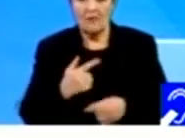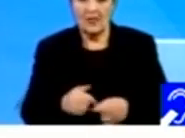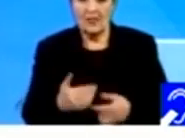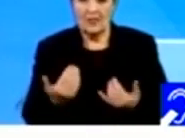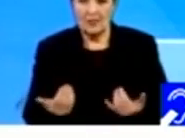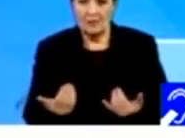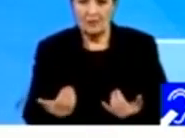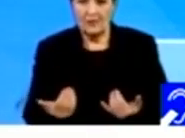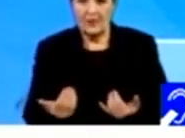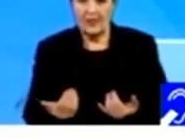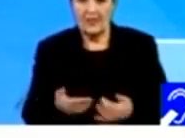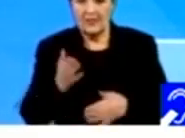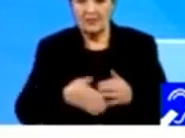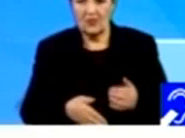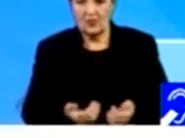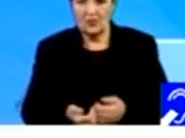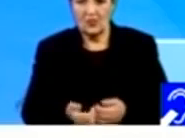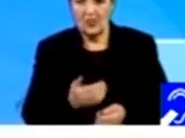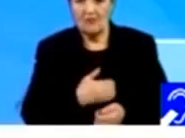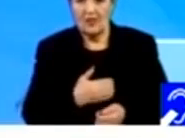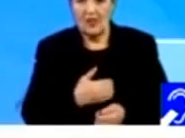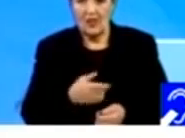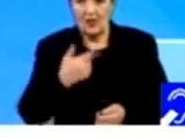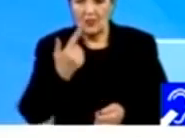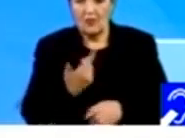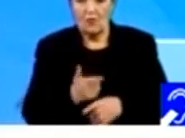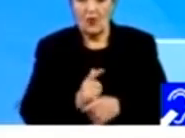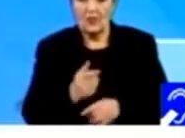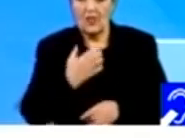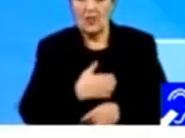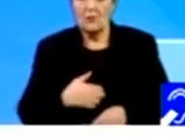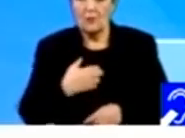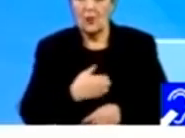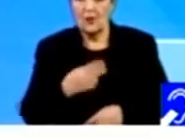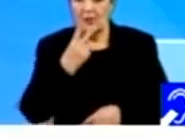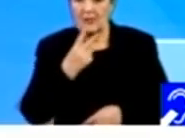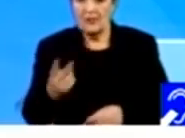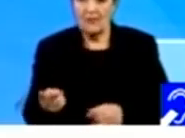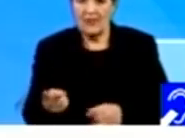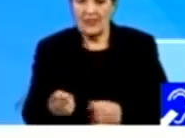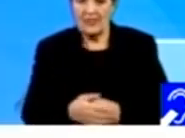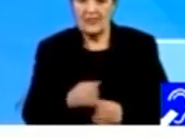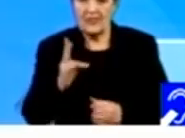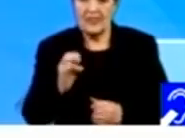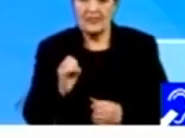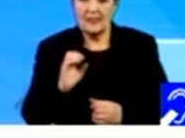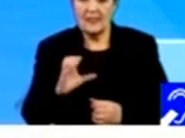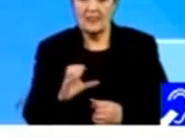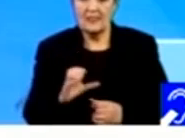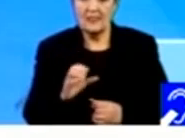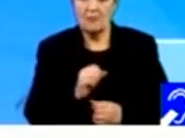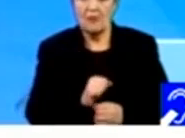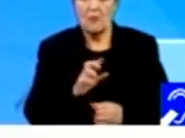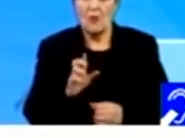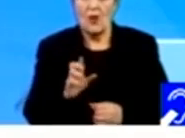vreau să știți, un citat vreau să vă aduc. Este foarte important și vă vizează nemijlocit, domnule Anastasie. Barack Obama spunea